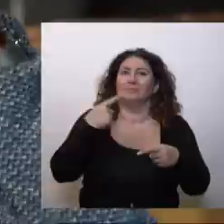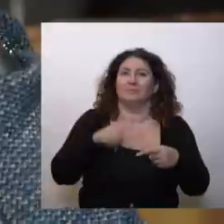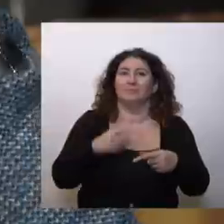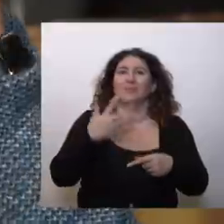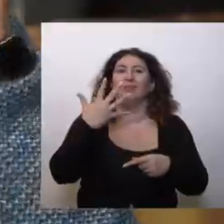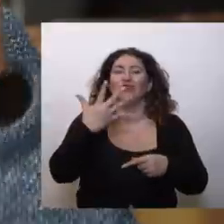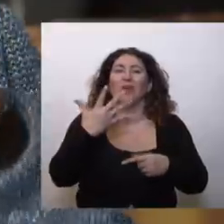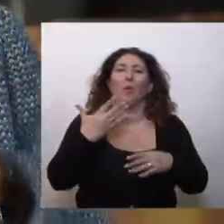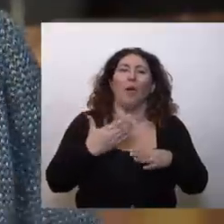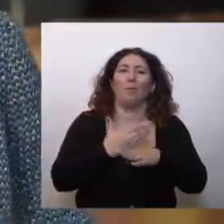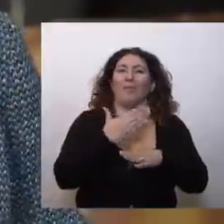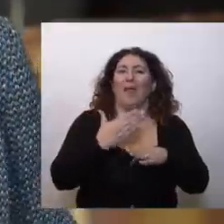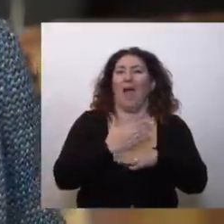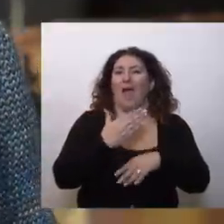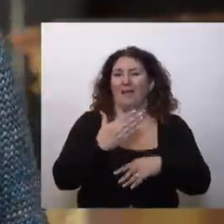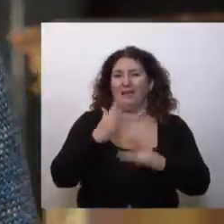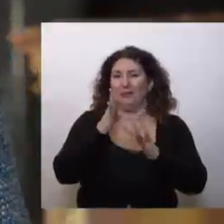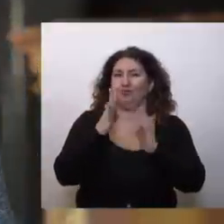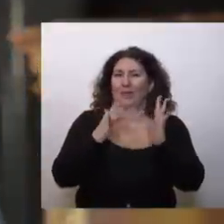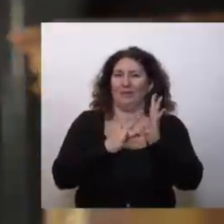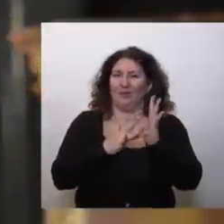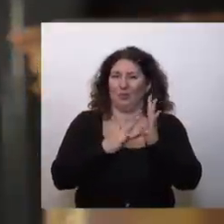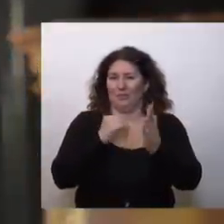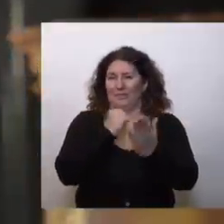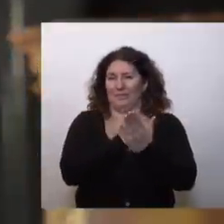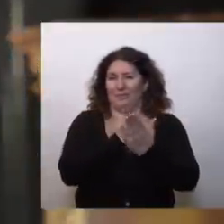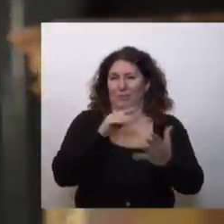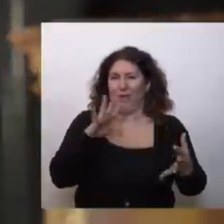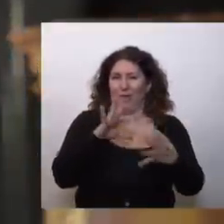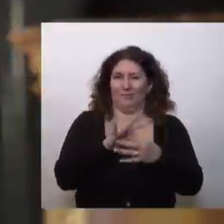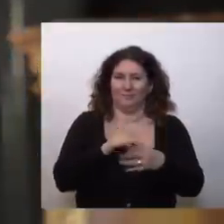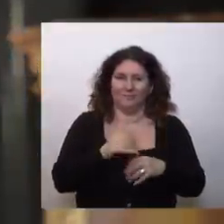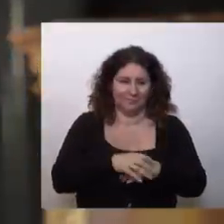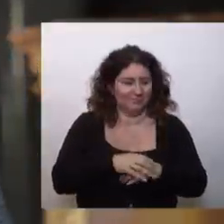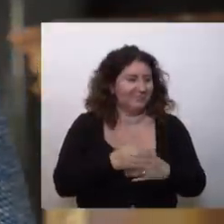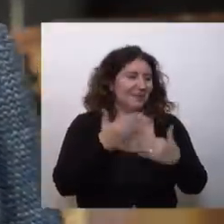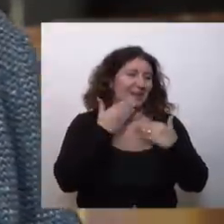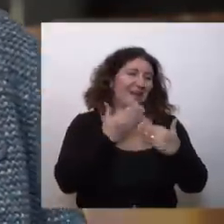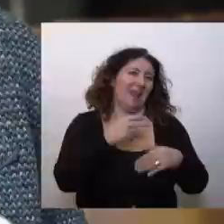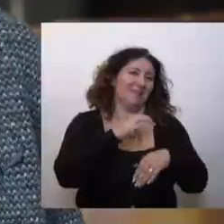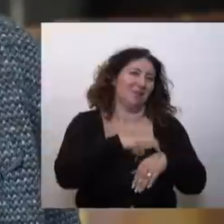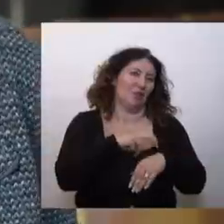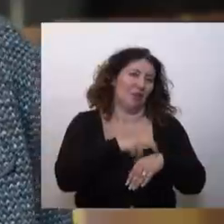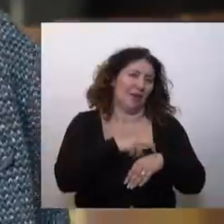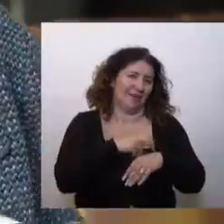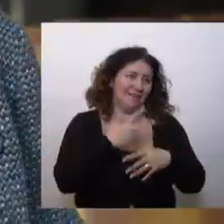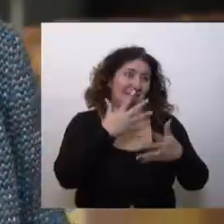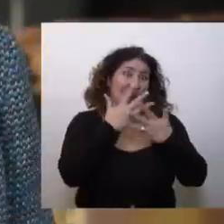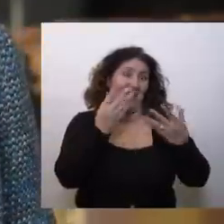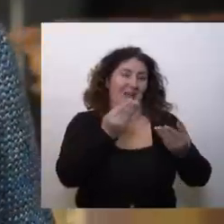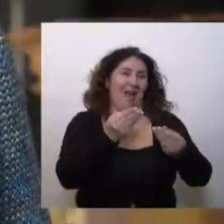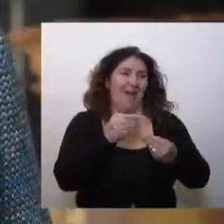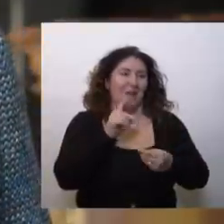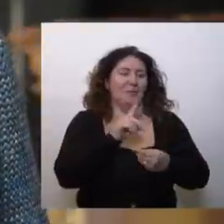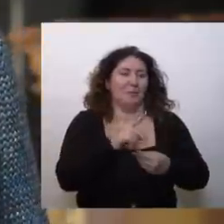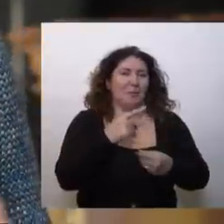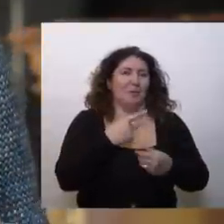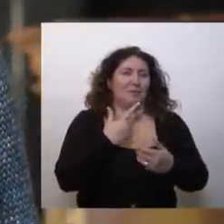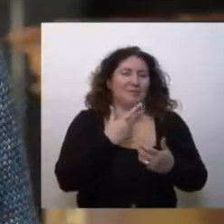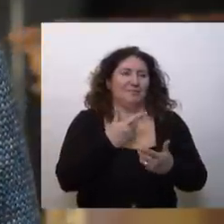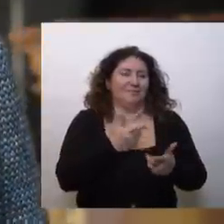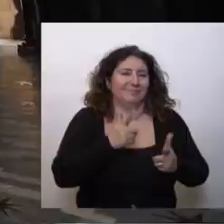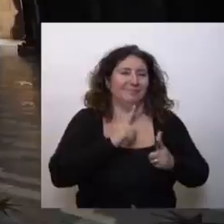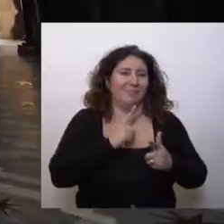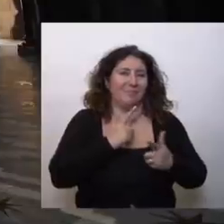di Cristo. Grazie dottoressa Pagella per la chiarezza, ma anche per la passione vibrante con cui ci ha fatto entrare